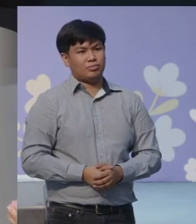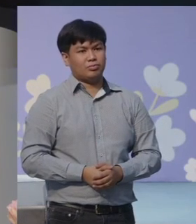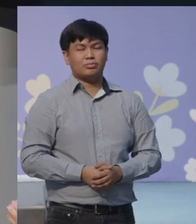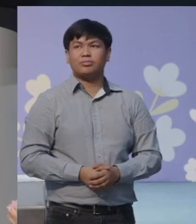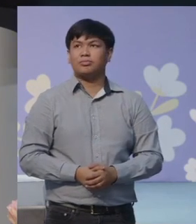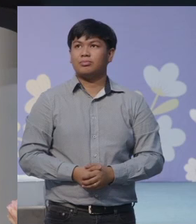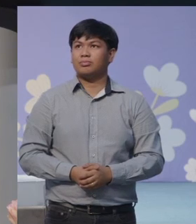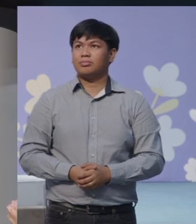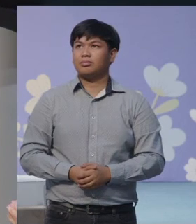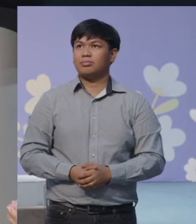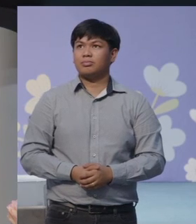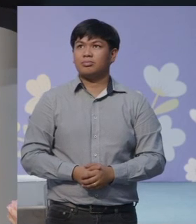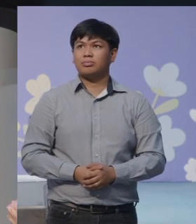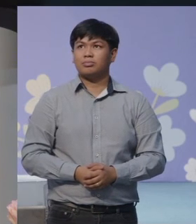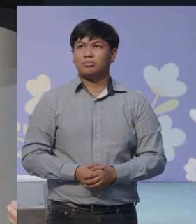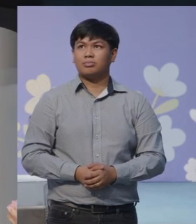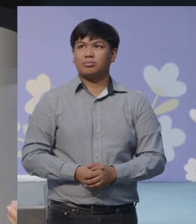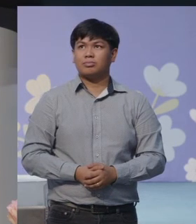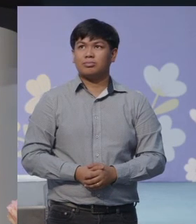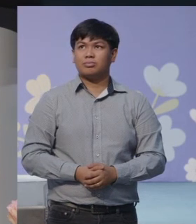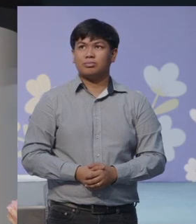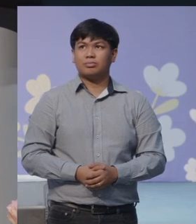Hindi